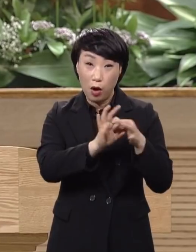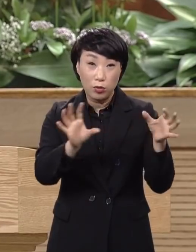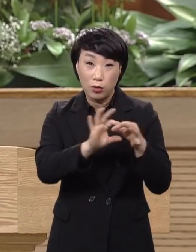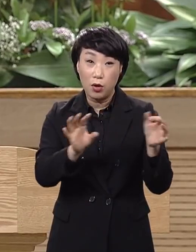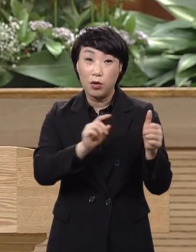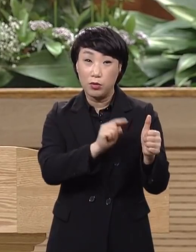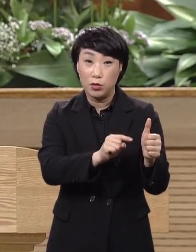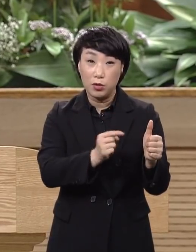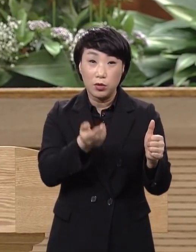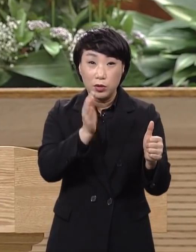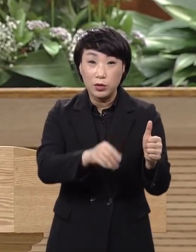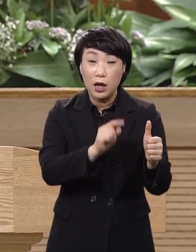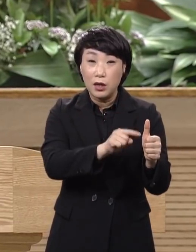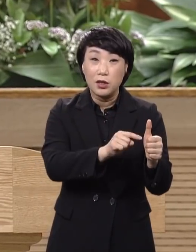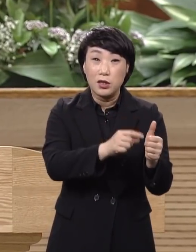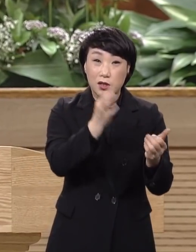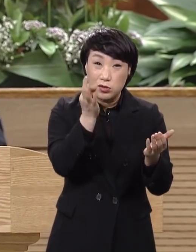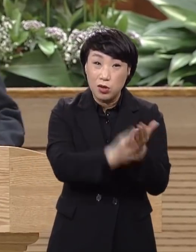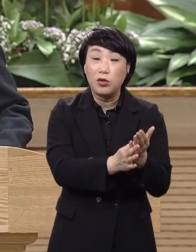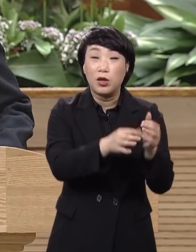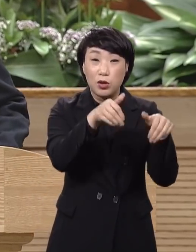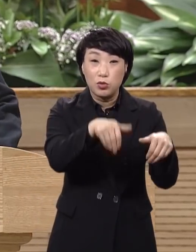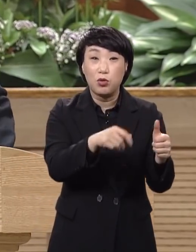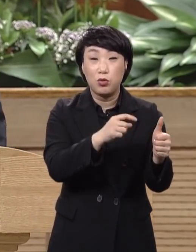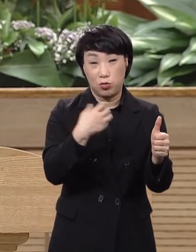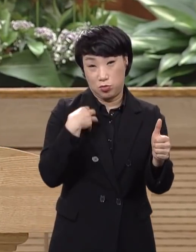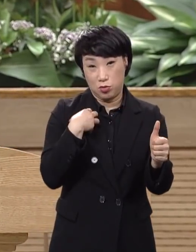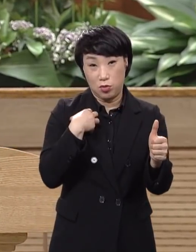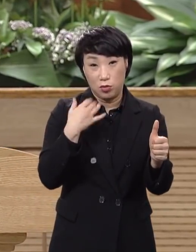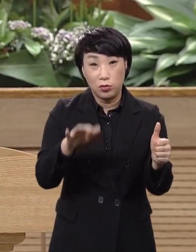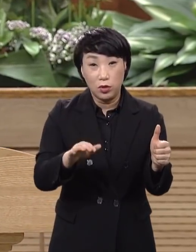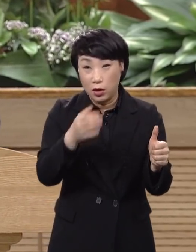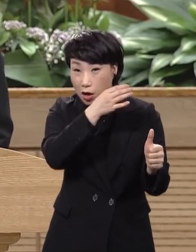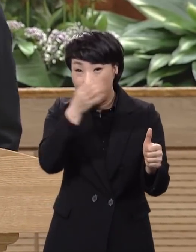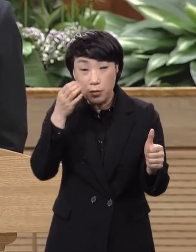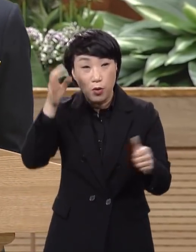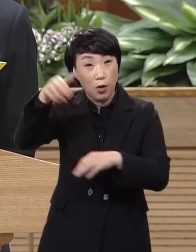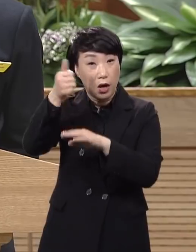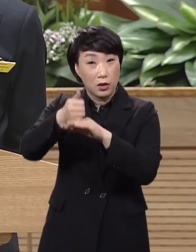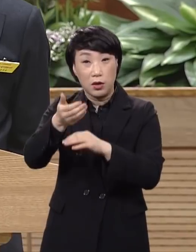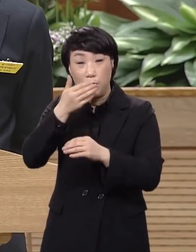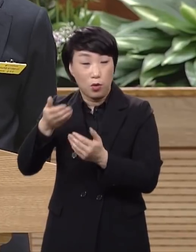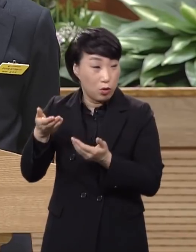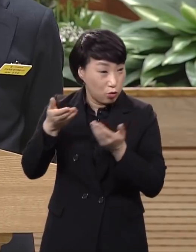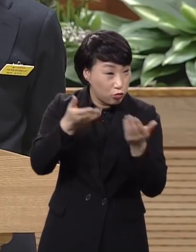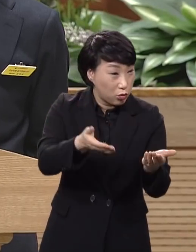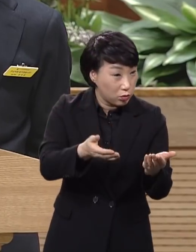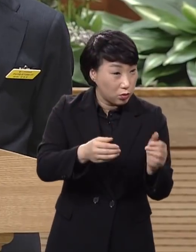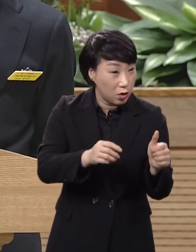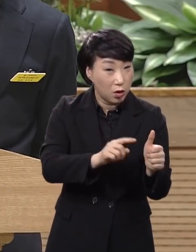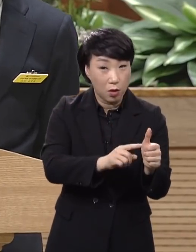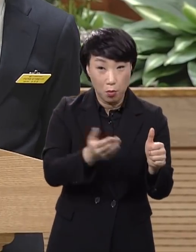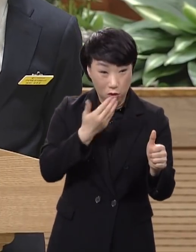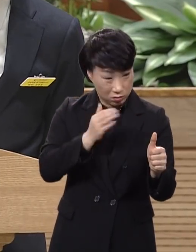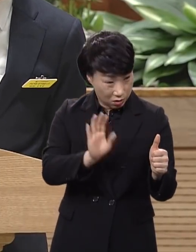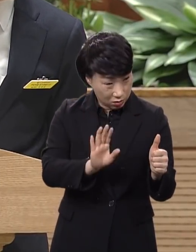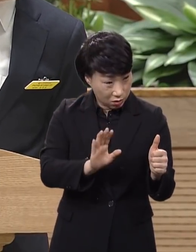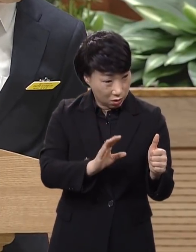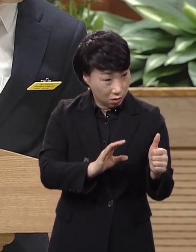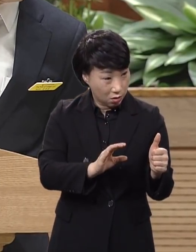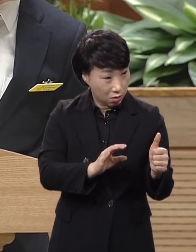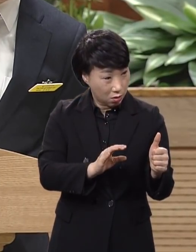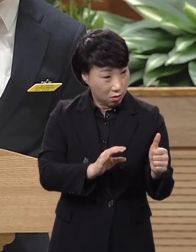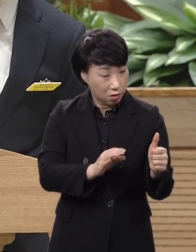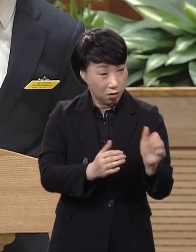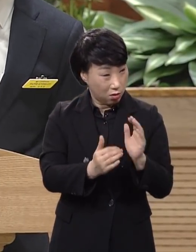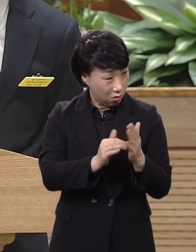없는, 그런데 그런 천한 것이 감히 왕의 진미를 하사하는데